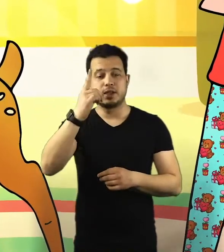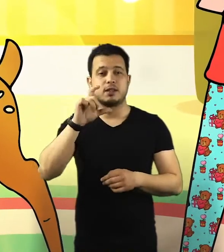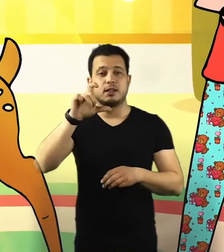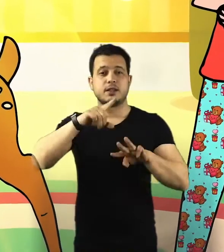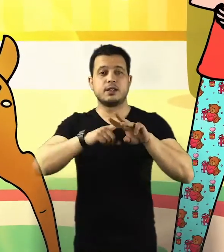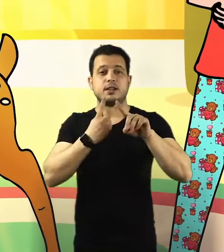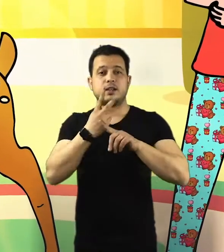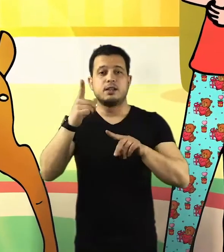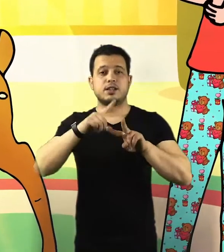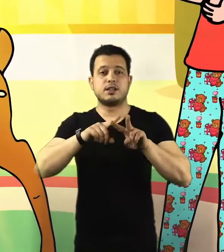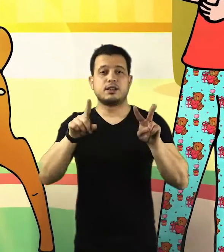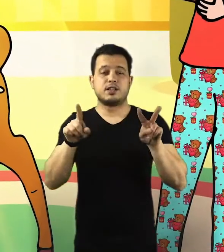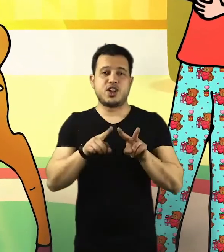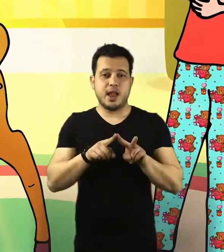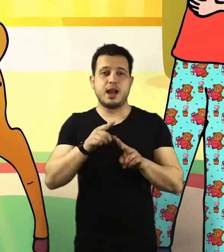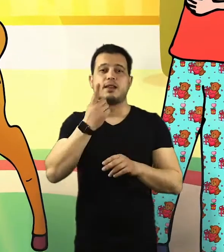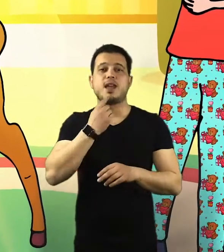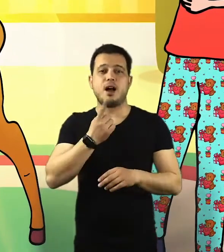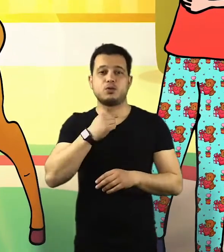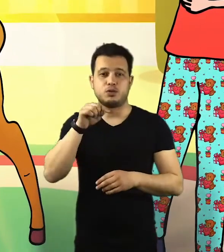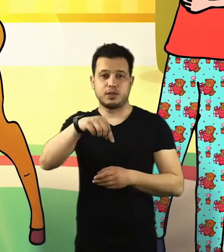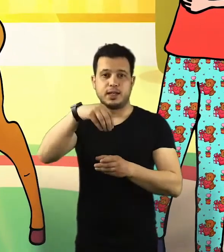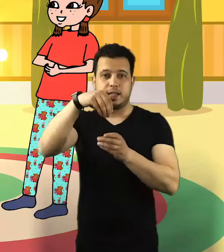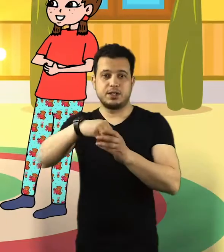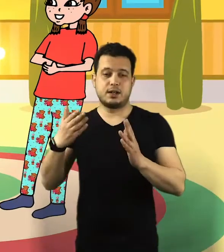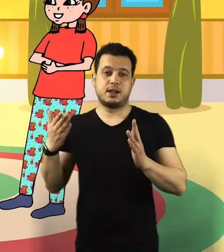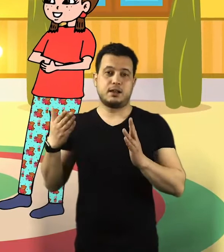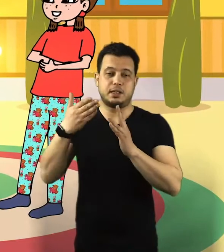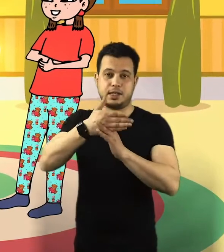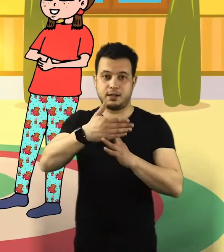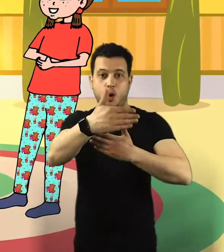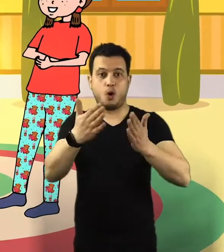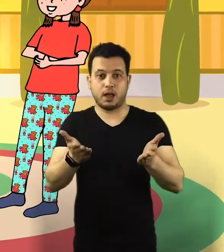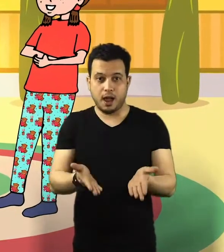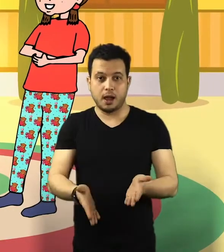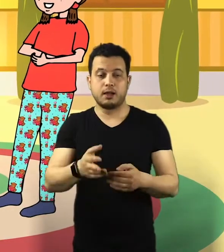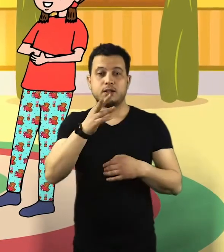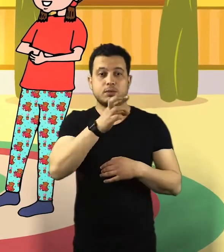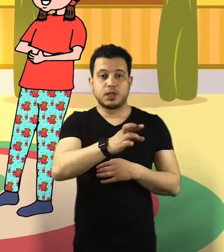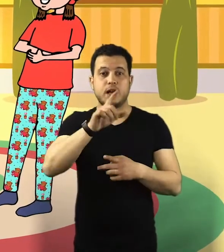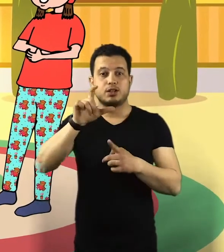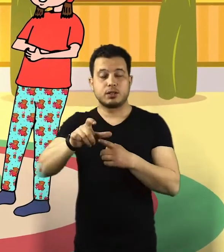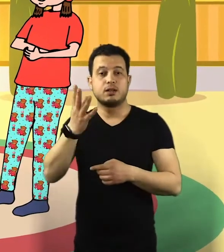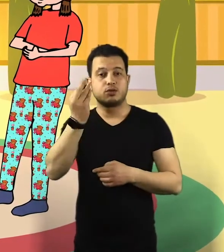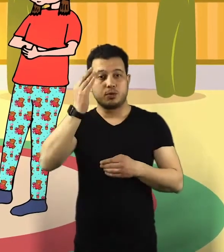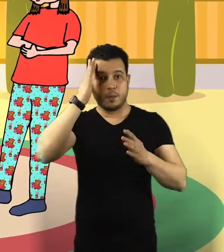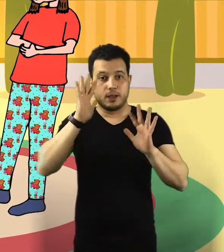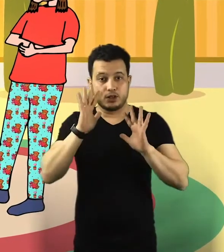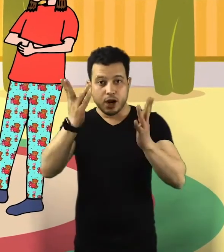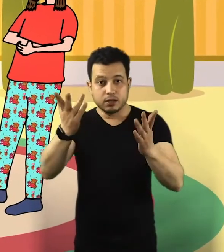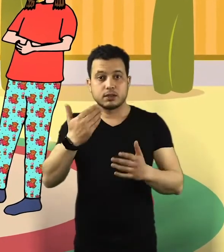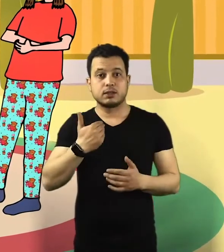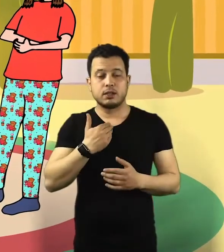yavrusu odanın içine iniverdi Pınar ile Çınar şaşkınlıktan adeta küçük